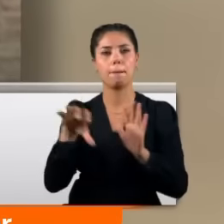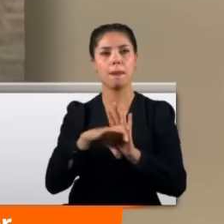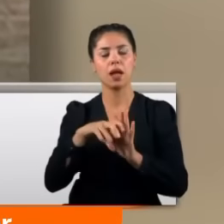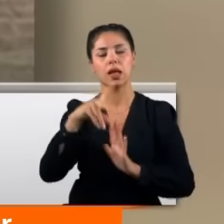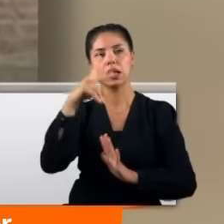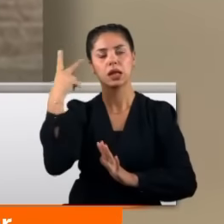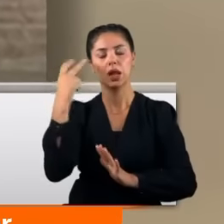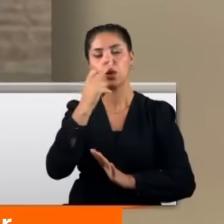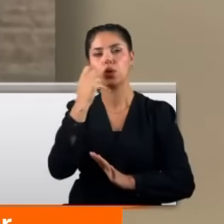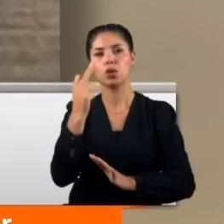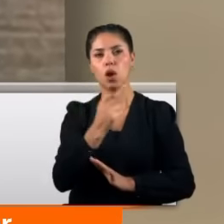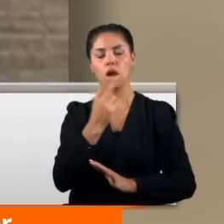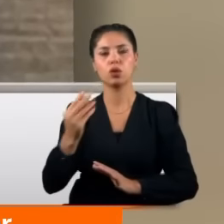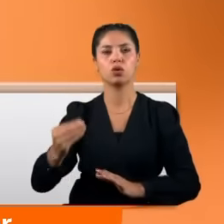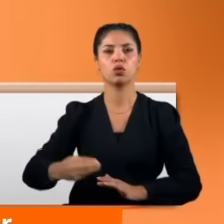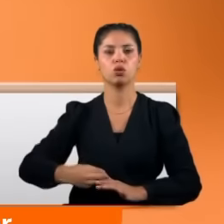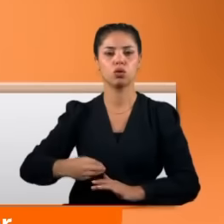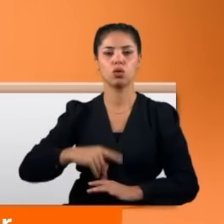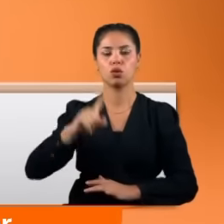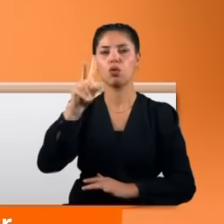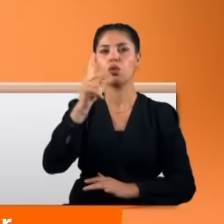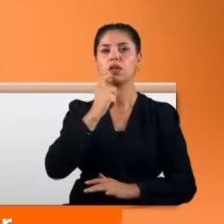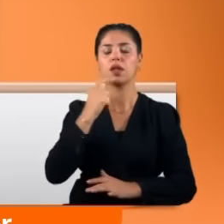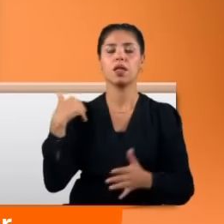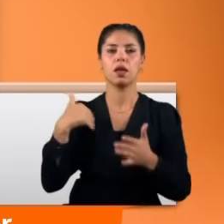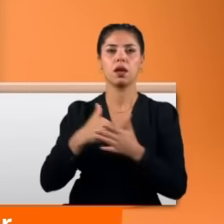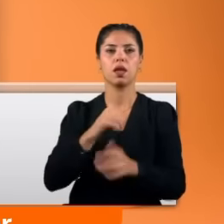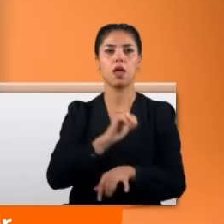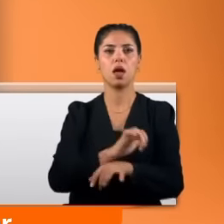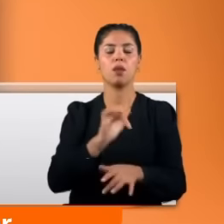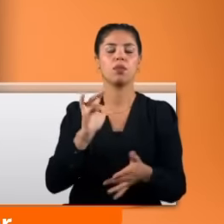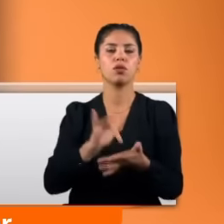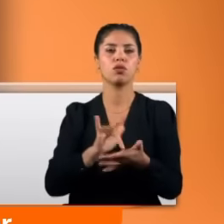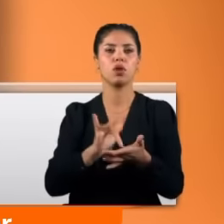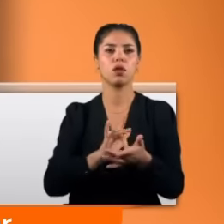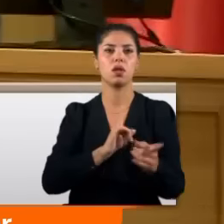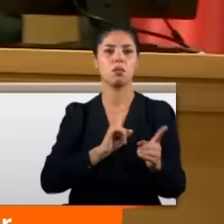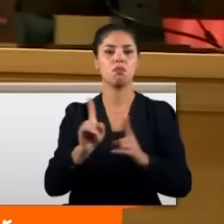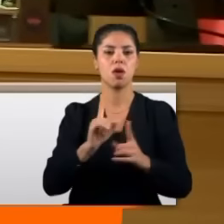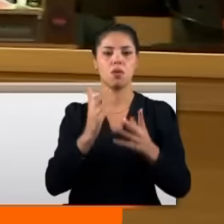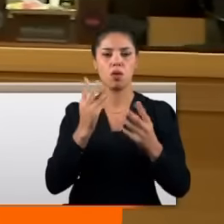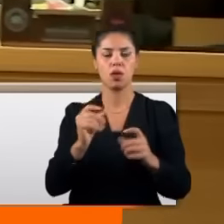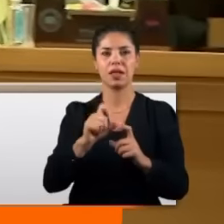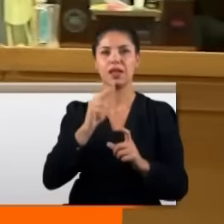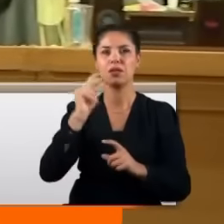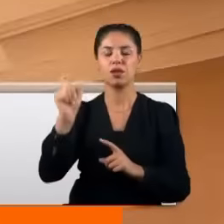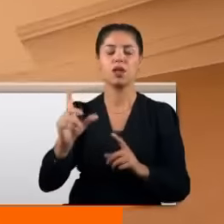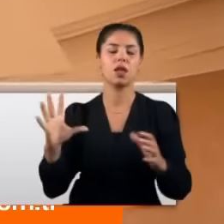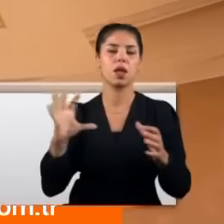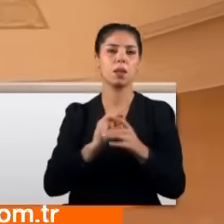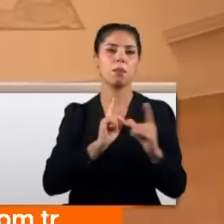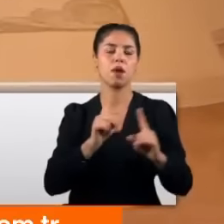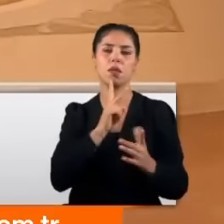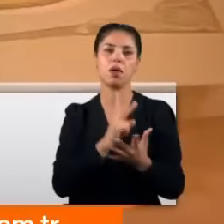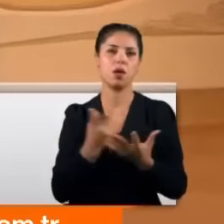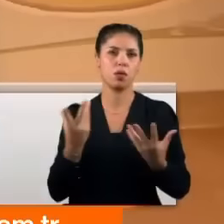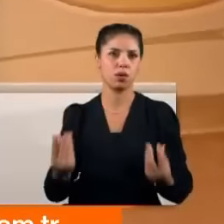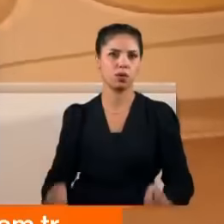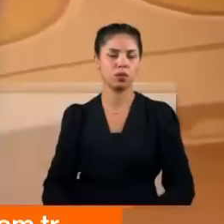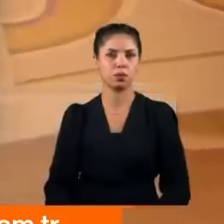ve nitelikli dolandırıcılık suçlarından 13 yıla kadar hapis cezasıyla yargılanan Erzan'la ilgili son sözü mahkeme söyleyecek.